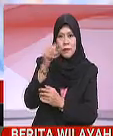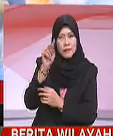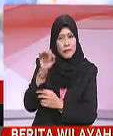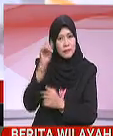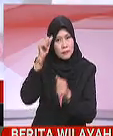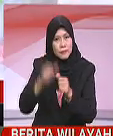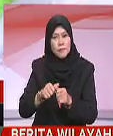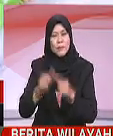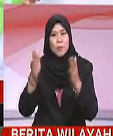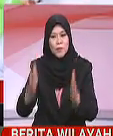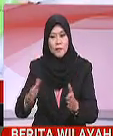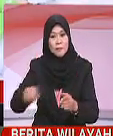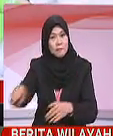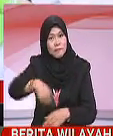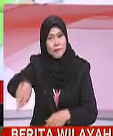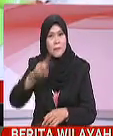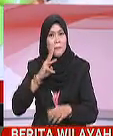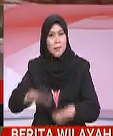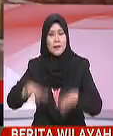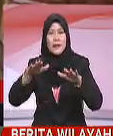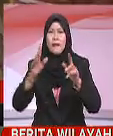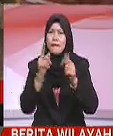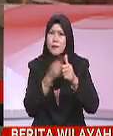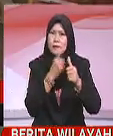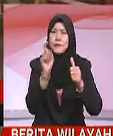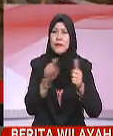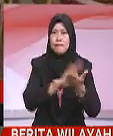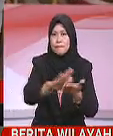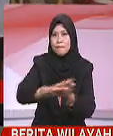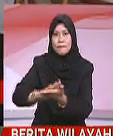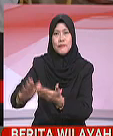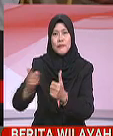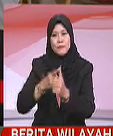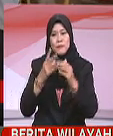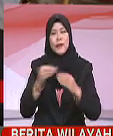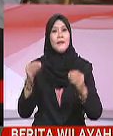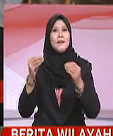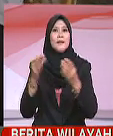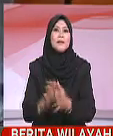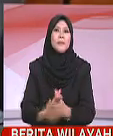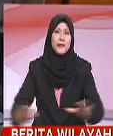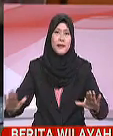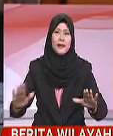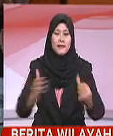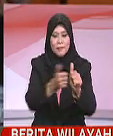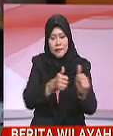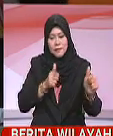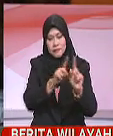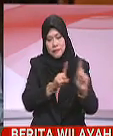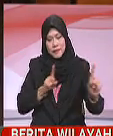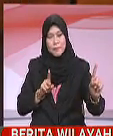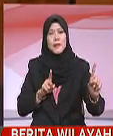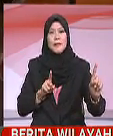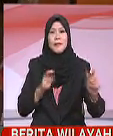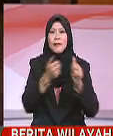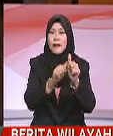penduduk yang terjejas banjir agar mengutamakan kebersihan dan keselamatan selain sentiasa mengamalkan penjarakan fizikal